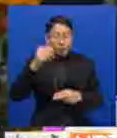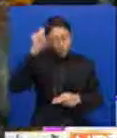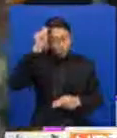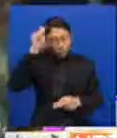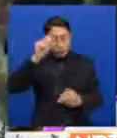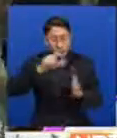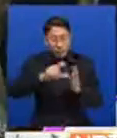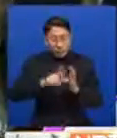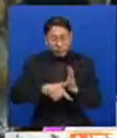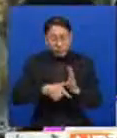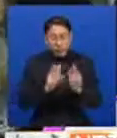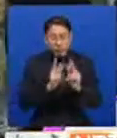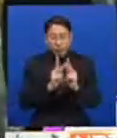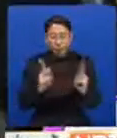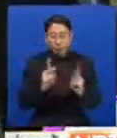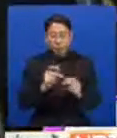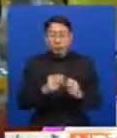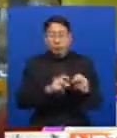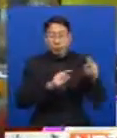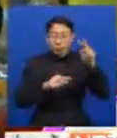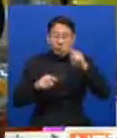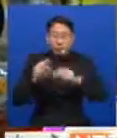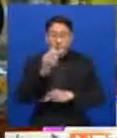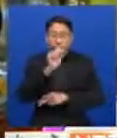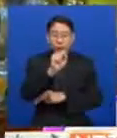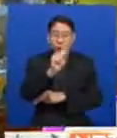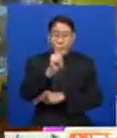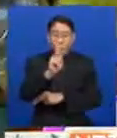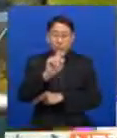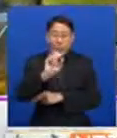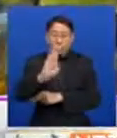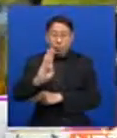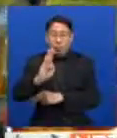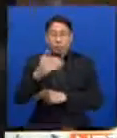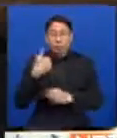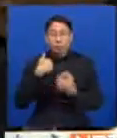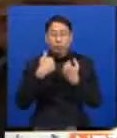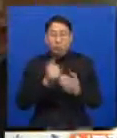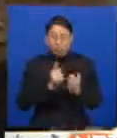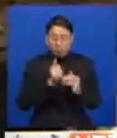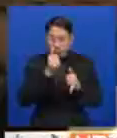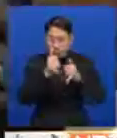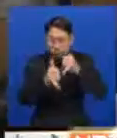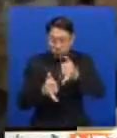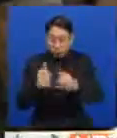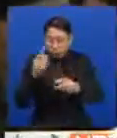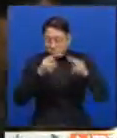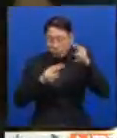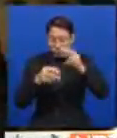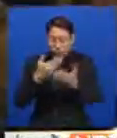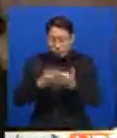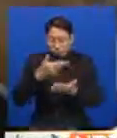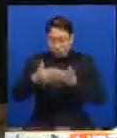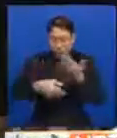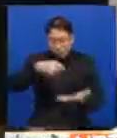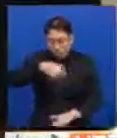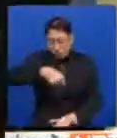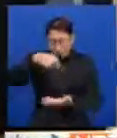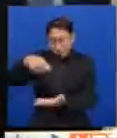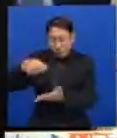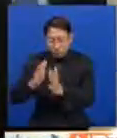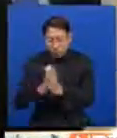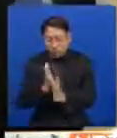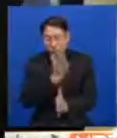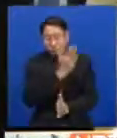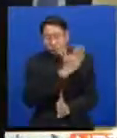เลขาธิการคณะกรรมการคุ้มครองผู้บริโภคหรือว่าสคบและเจ้าหน้าที่ลงพื้นที่ตรวจการจำหน่ายชุดสังคทานแล้วก็ชุด